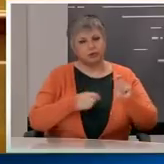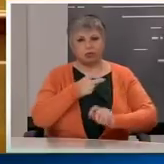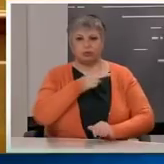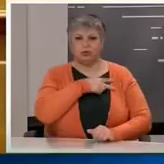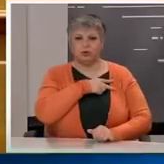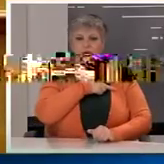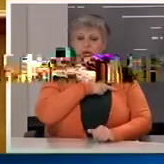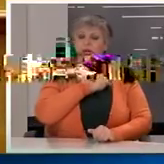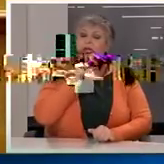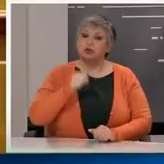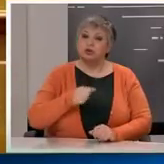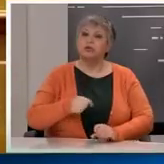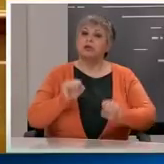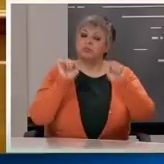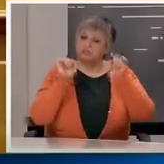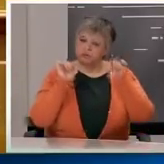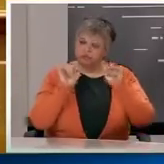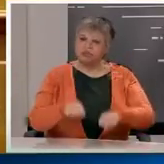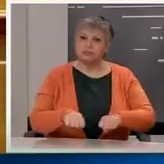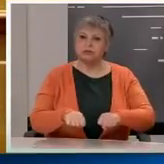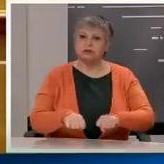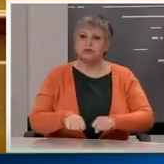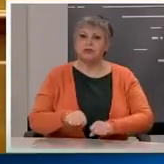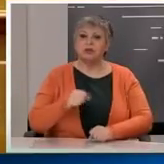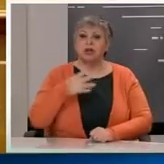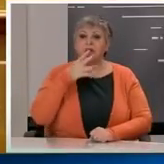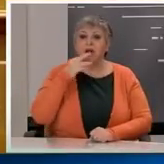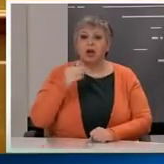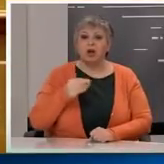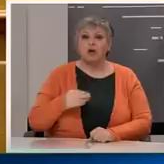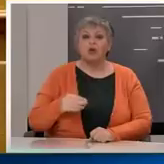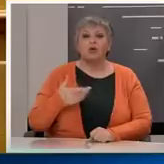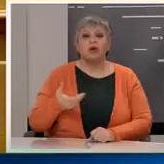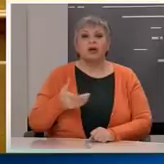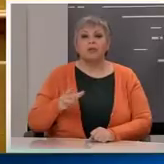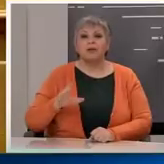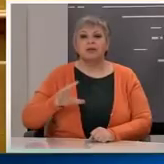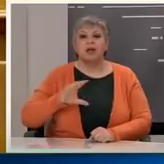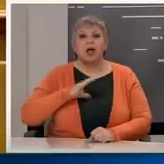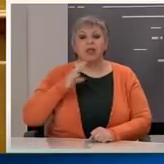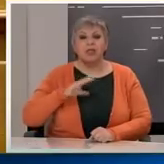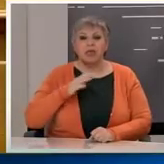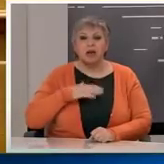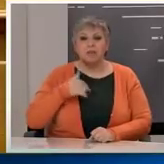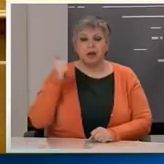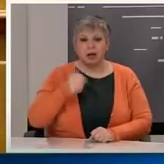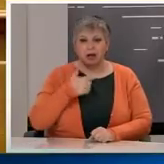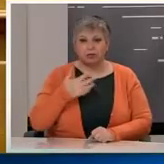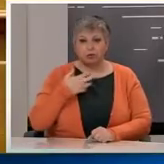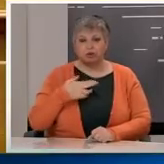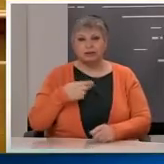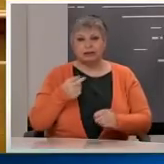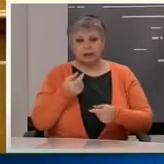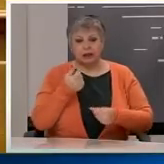συμφωνήσαμε, επειδή ακριβώς θέλαμε να αποφύγουμε ένα ραγδαίο και ανεξέλεκτο ντάμπινγκ τιμών, το οποίο θα